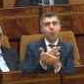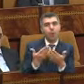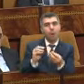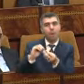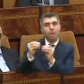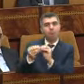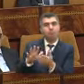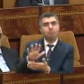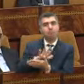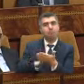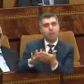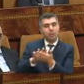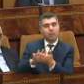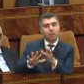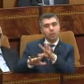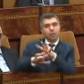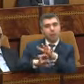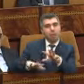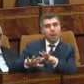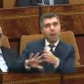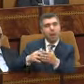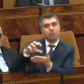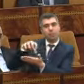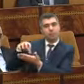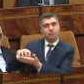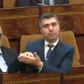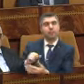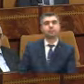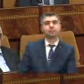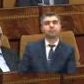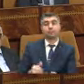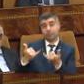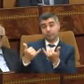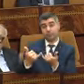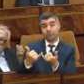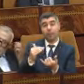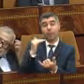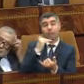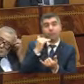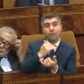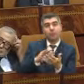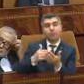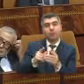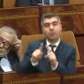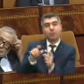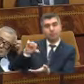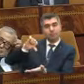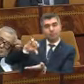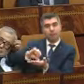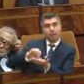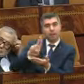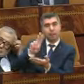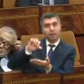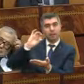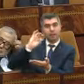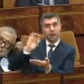للإشكاليات الاجتماعية حسب الخصوصيات المجالية. وهذا ما يطرح استعجالية تفعيل ميثاق لا تمركز الإداري عبر